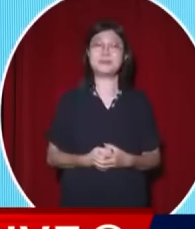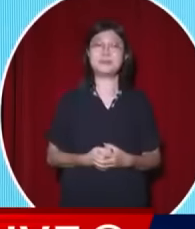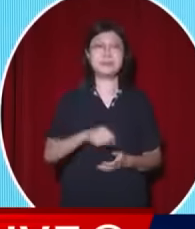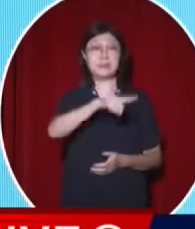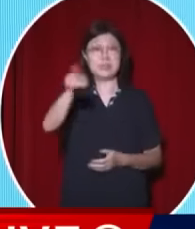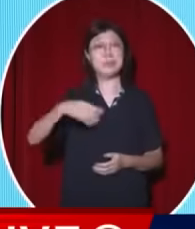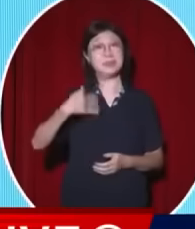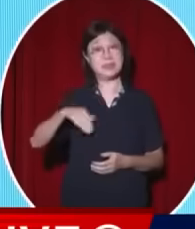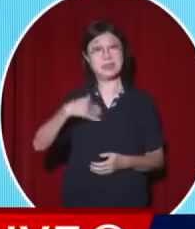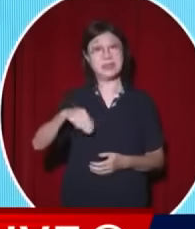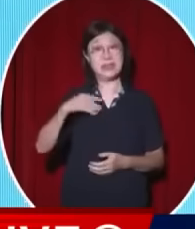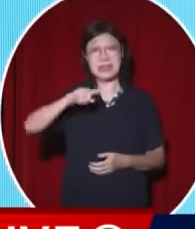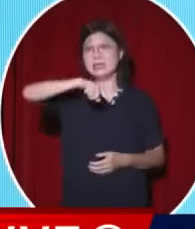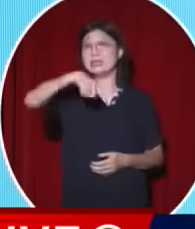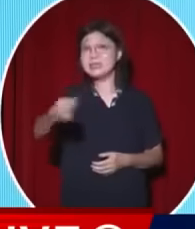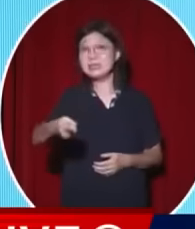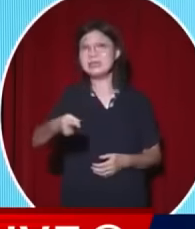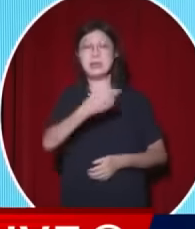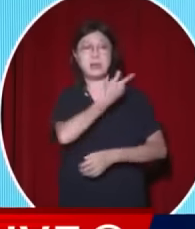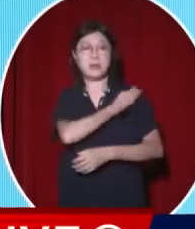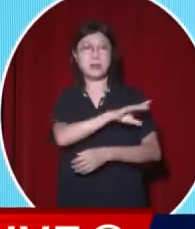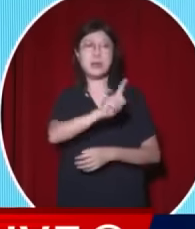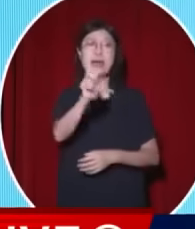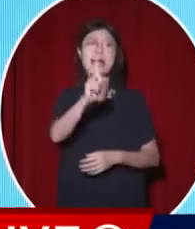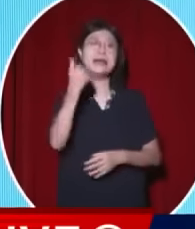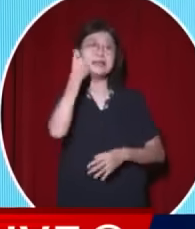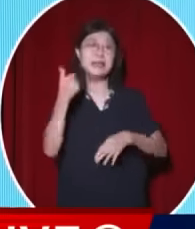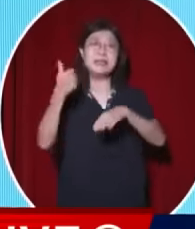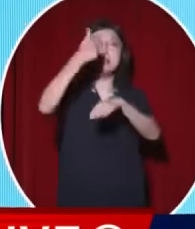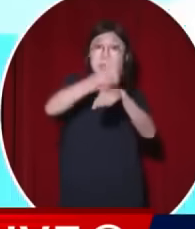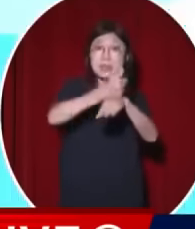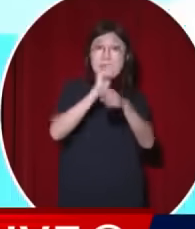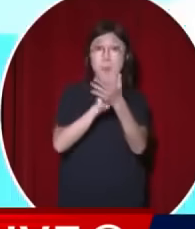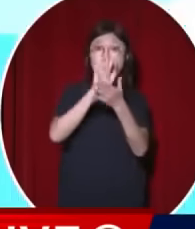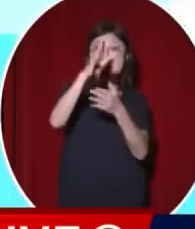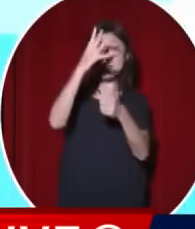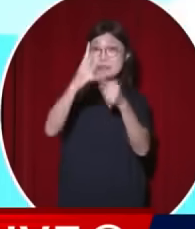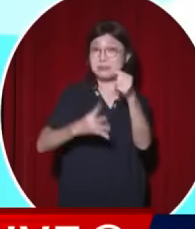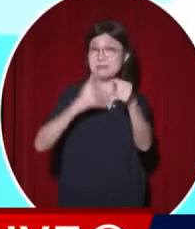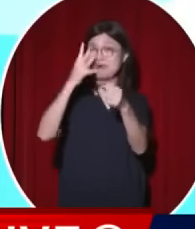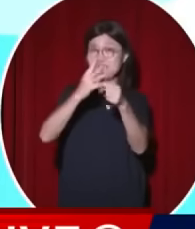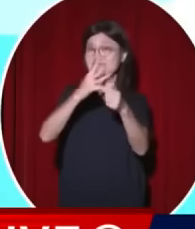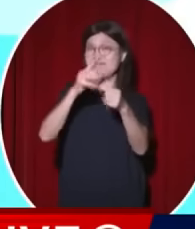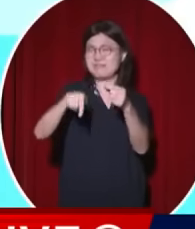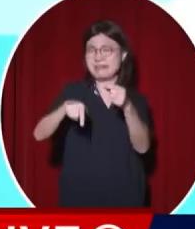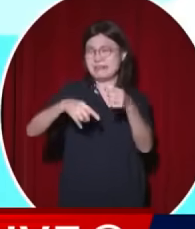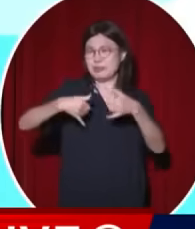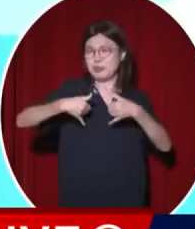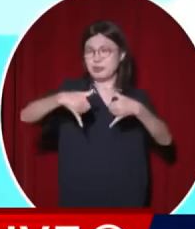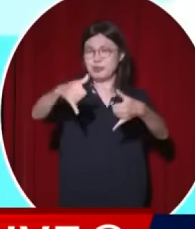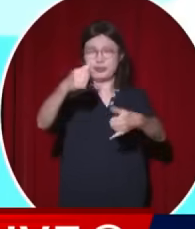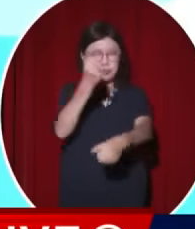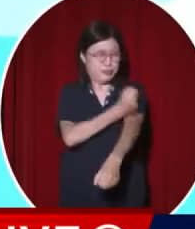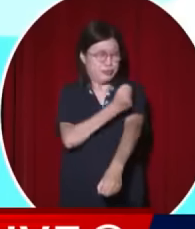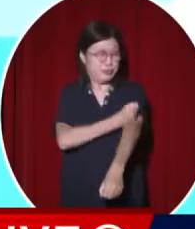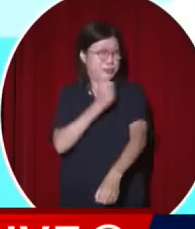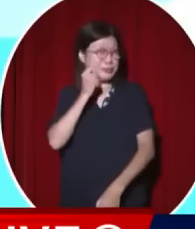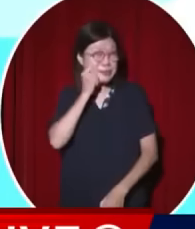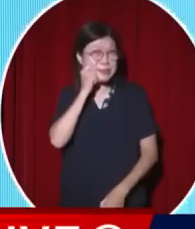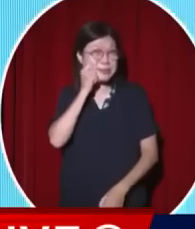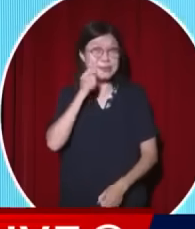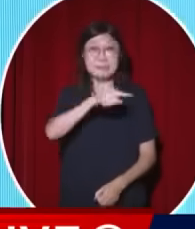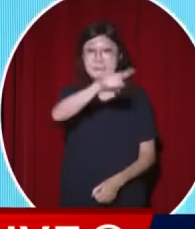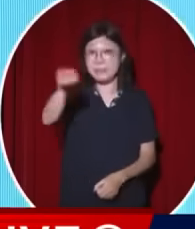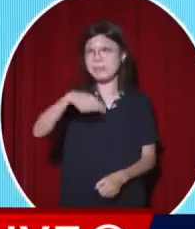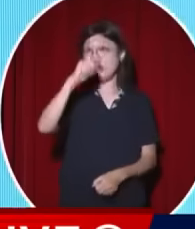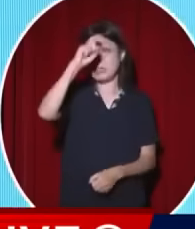我们都知道，接下来无论任何人执政，未来4年都会是一条非常艰辛的道路。 只要大家